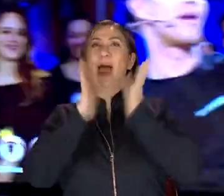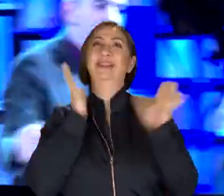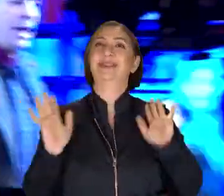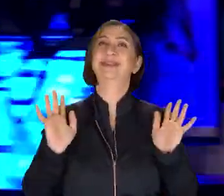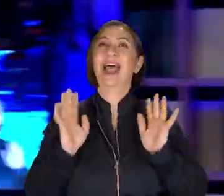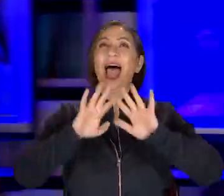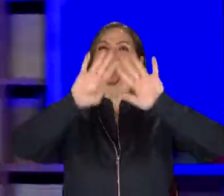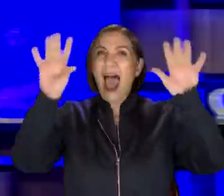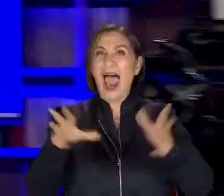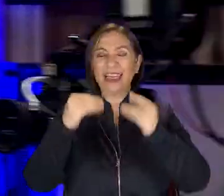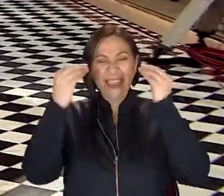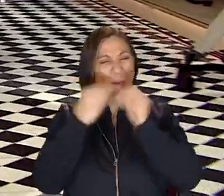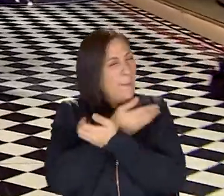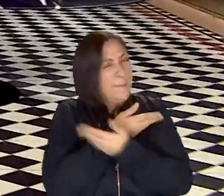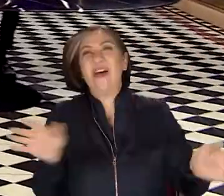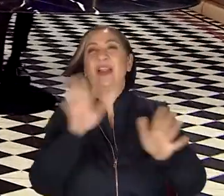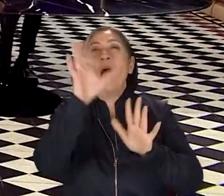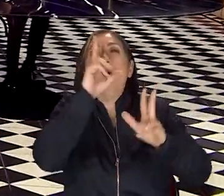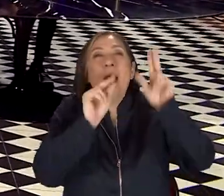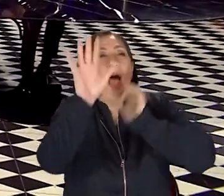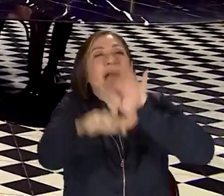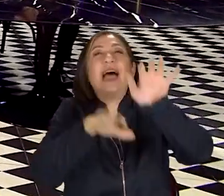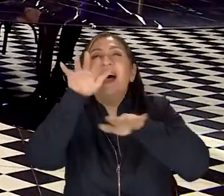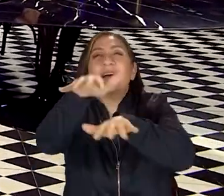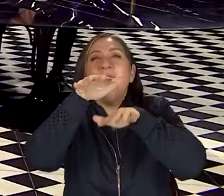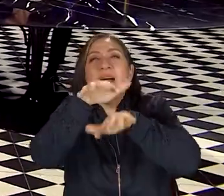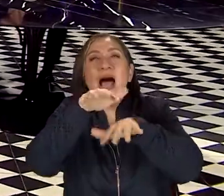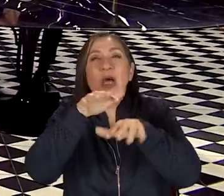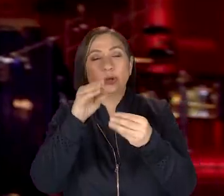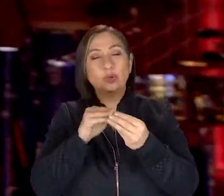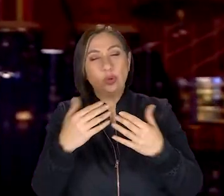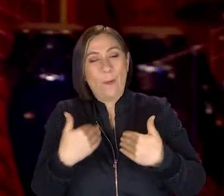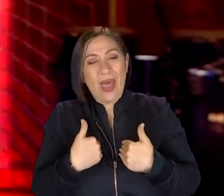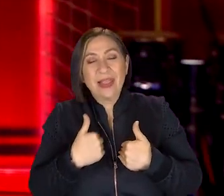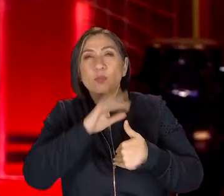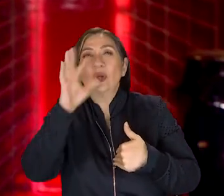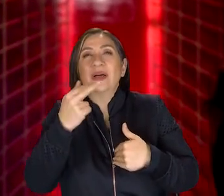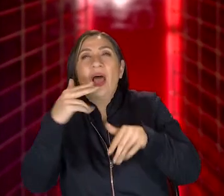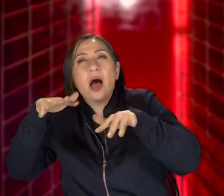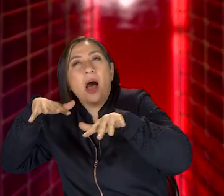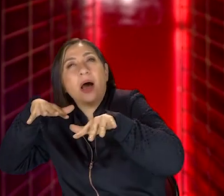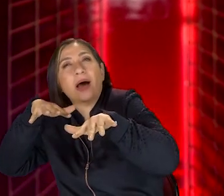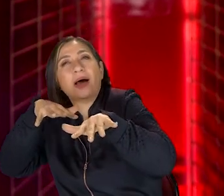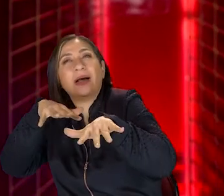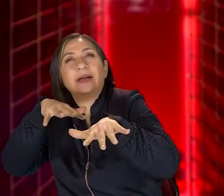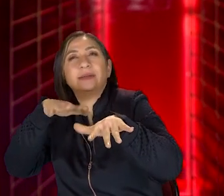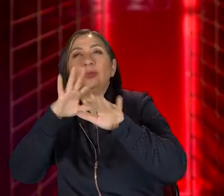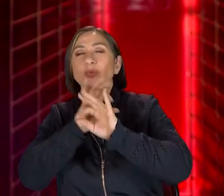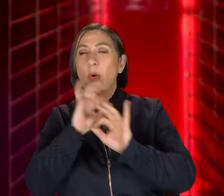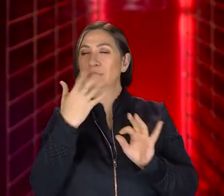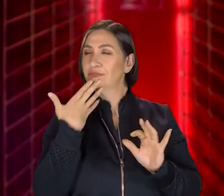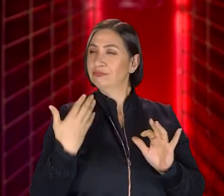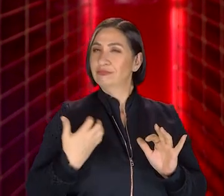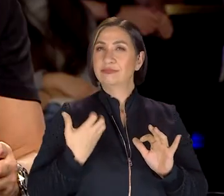seni kabul abi. Etti. Herkesi mahvettin. Evet. Herkesi mahvettin. Suç bende de bütün kadınlar evet. sana aşıktı. Çok